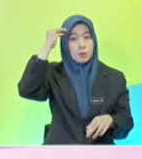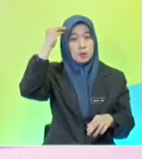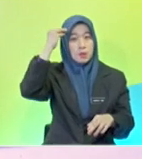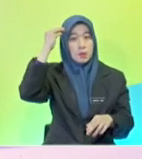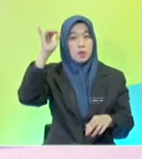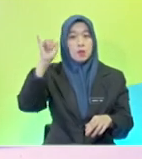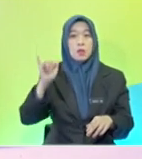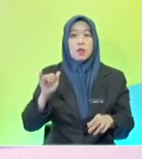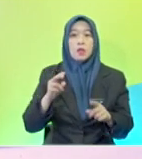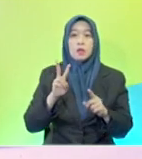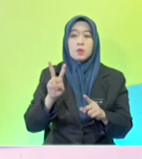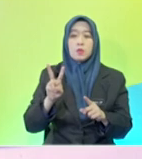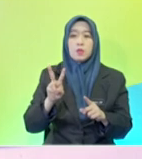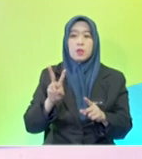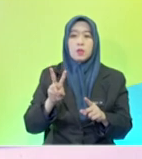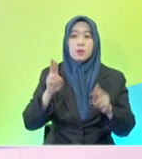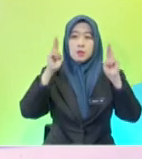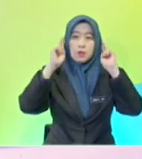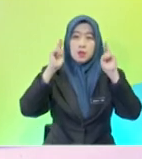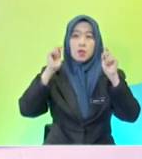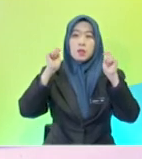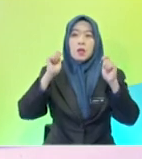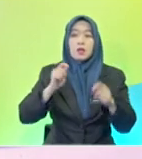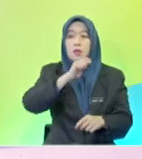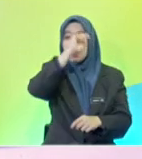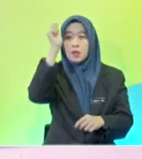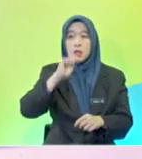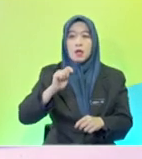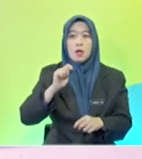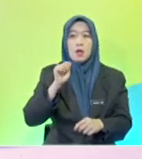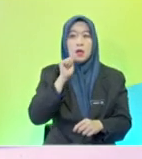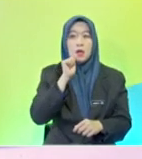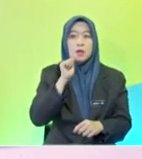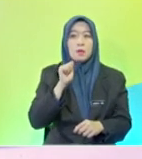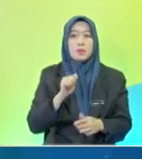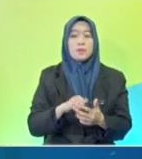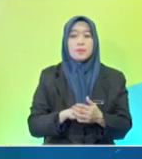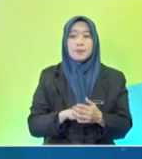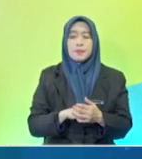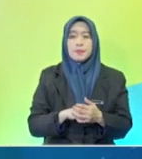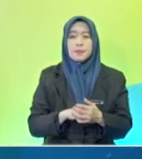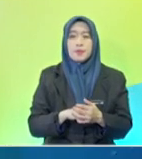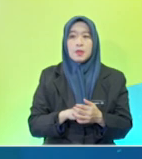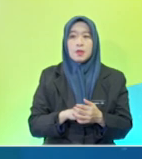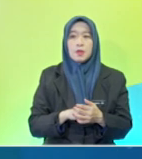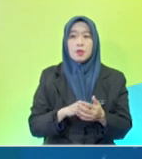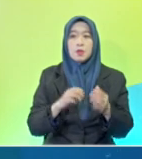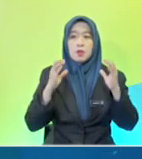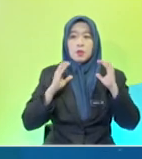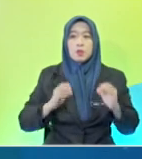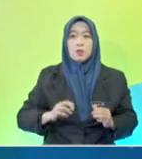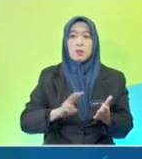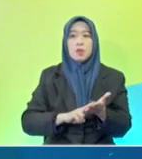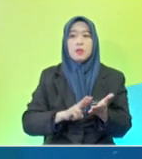nak tanya Amni pula lah. Amni. Amni. Ya. Okey, Amni, cuba baca soalan